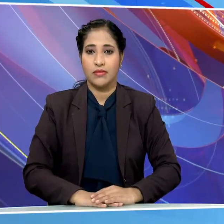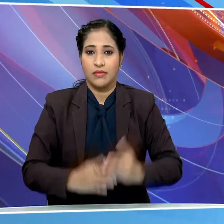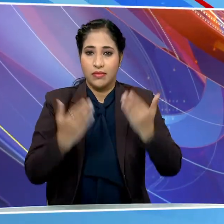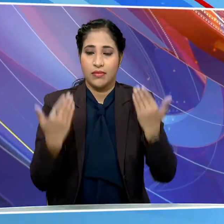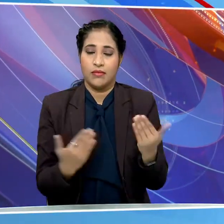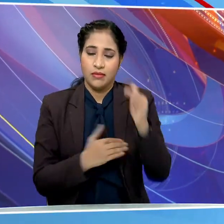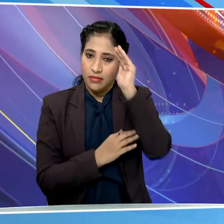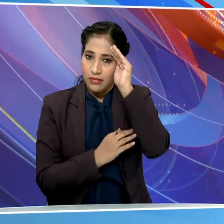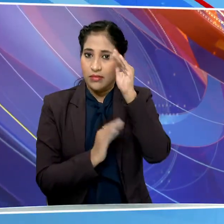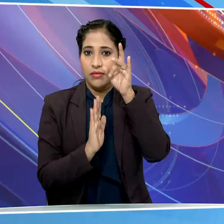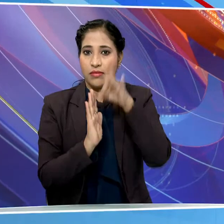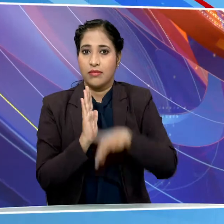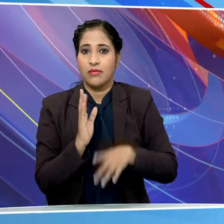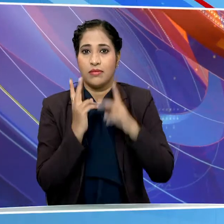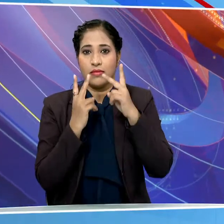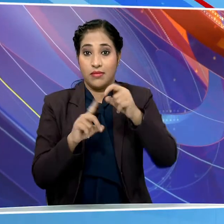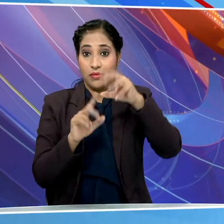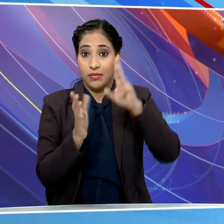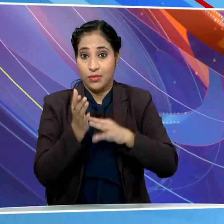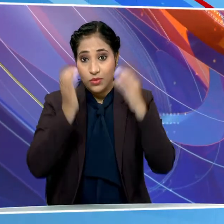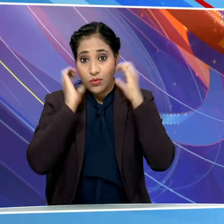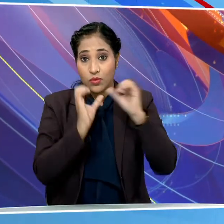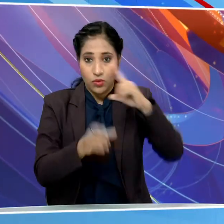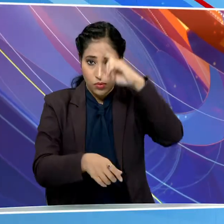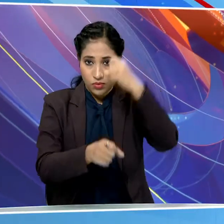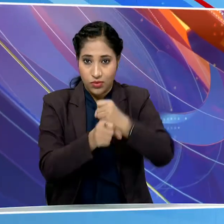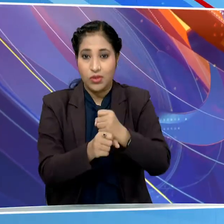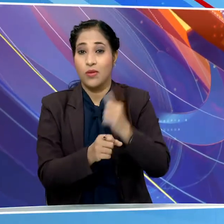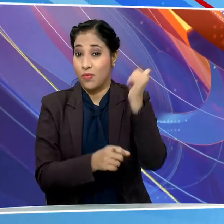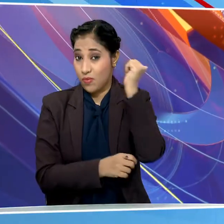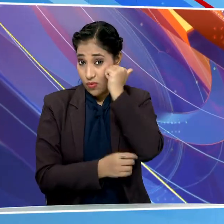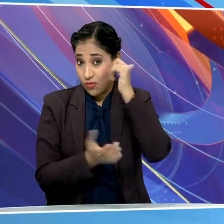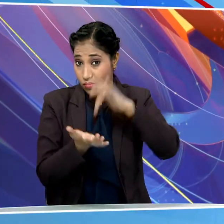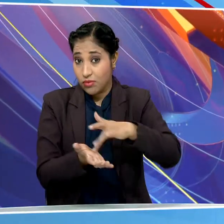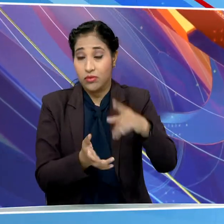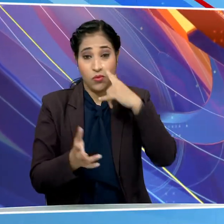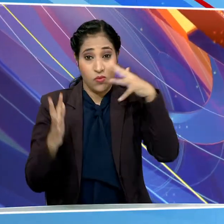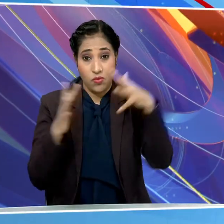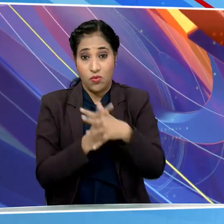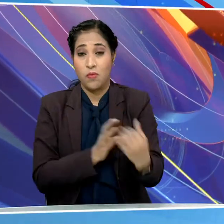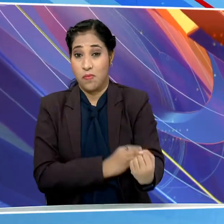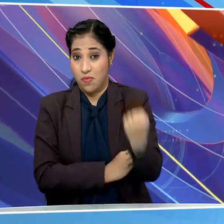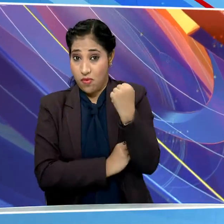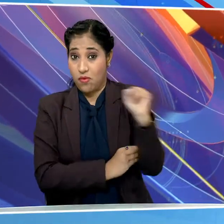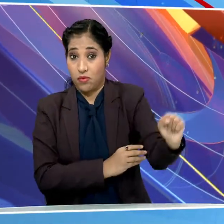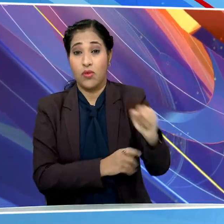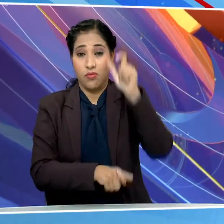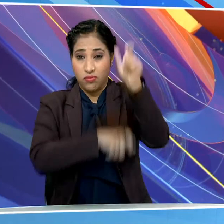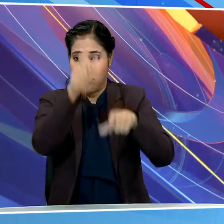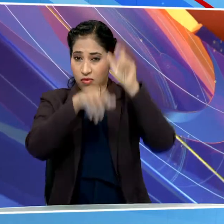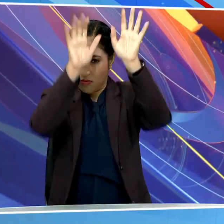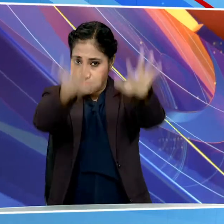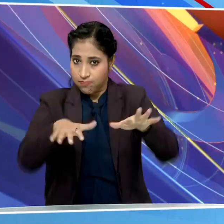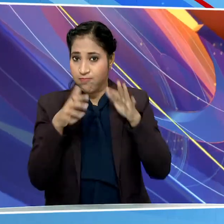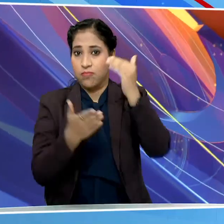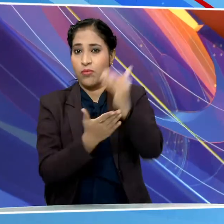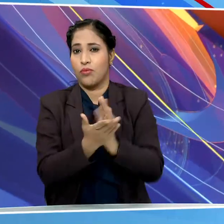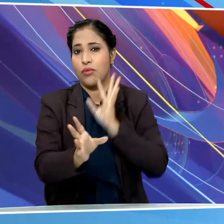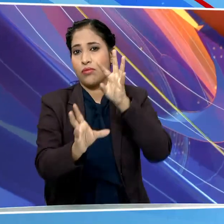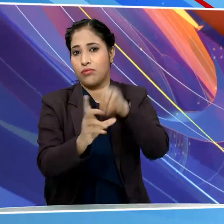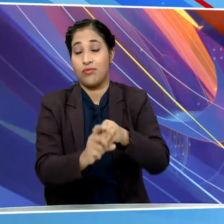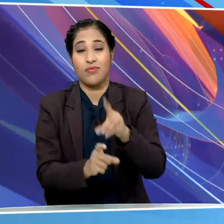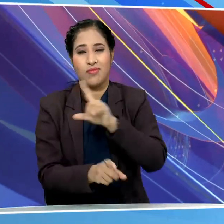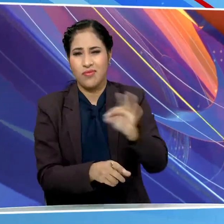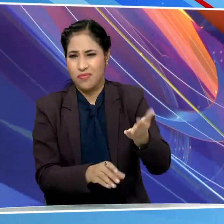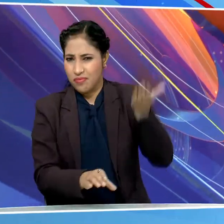और आइए अब खबरों की शुरुआत करते हैं। प्रधानमंत्री नरेंद्र मोदी ने गुजरात के वडोदरा में नारी शक्ति वंदन जनसभा में शिरकत की।